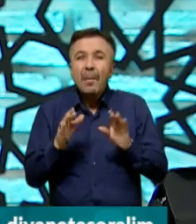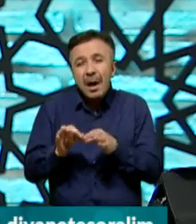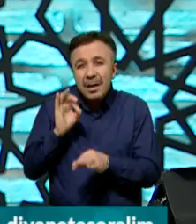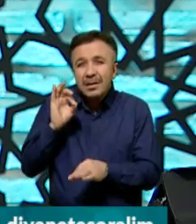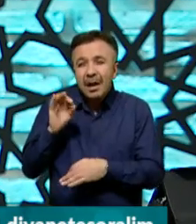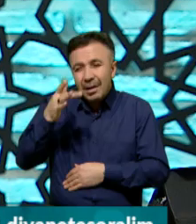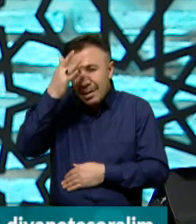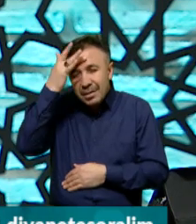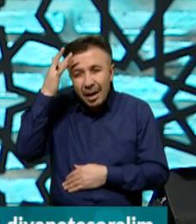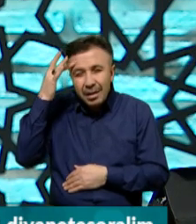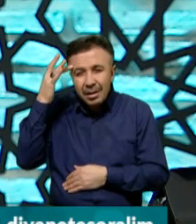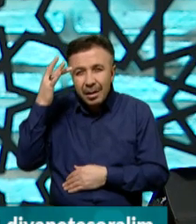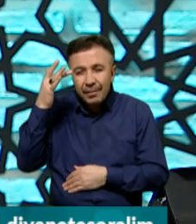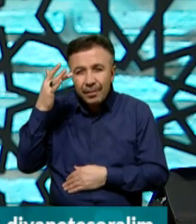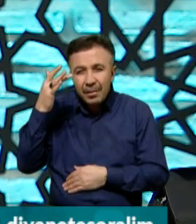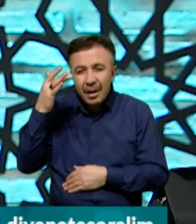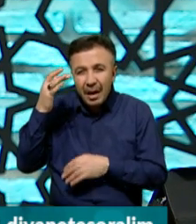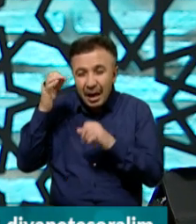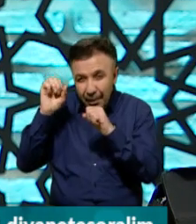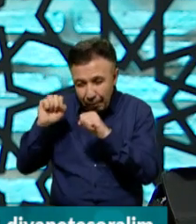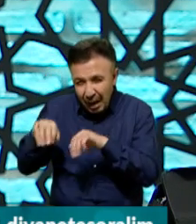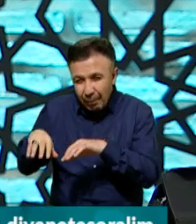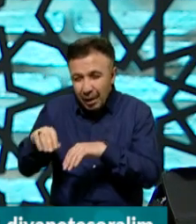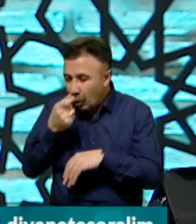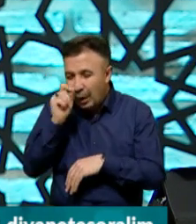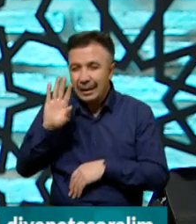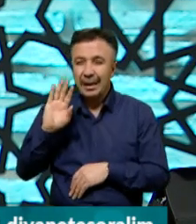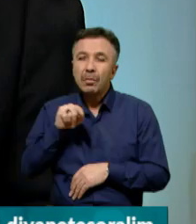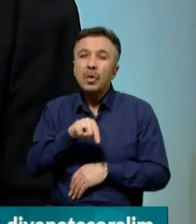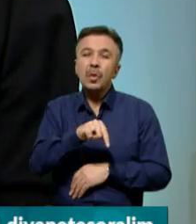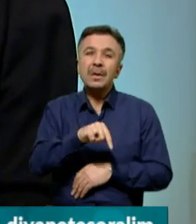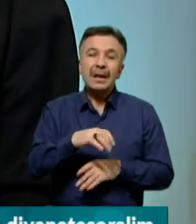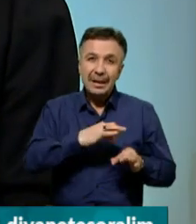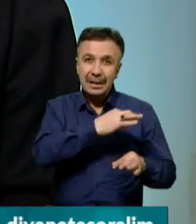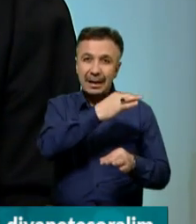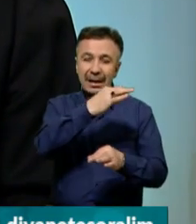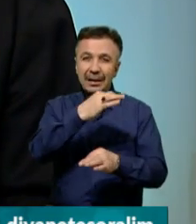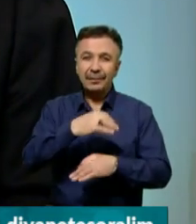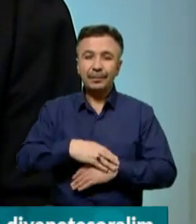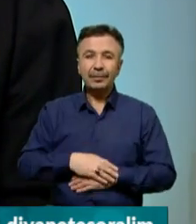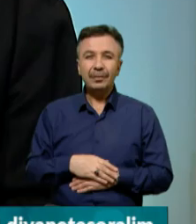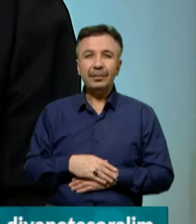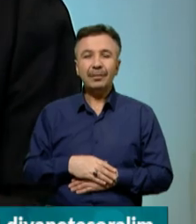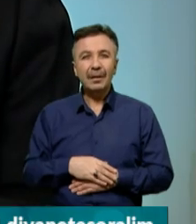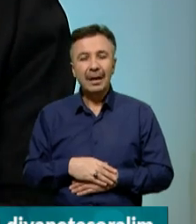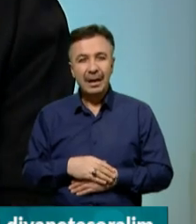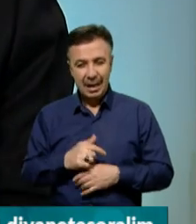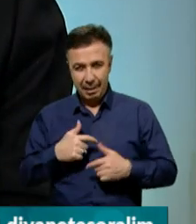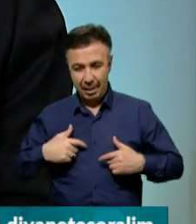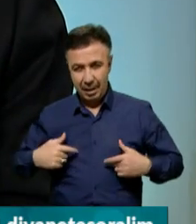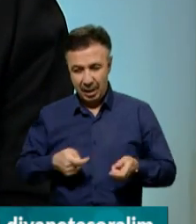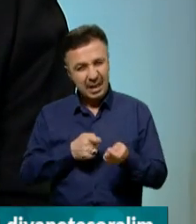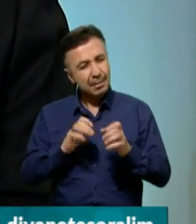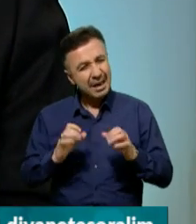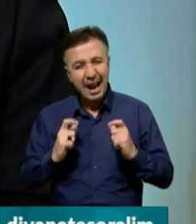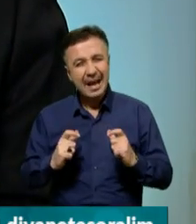alışmış çünkü, terk kolay değil. Bizim günümüzde de insanlarımıza milli eğitim nereden başlar? Değil mi? Daha